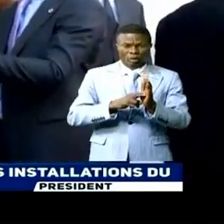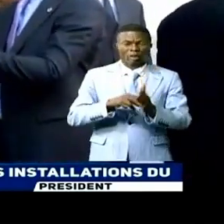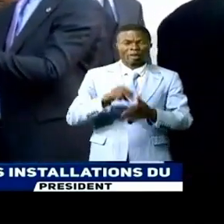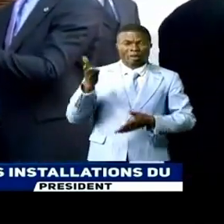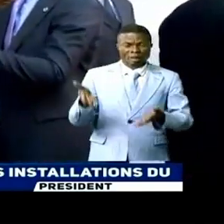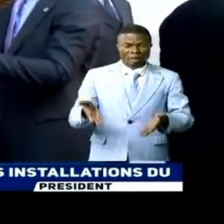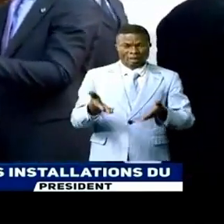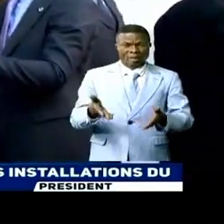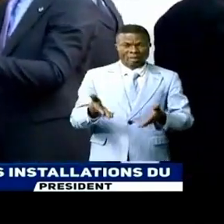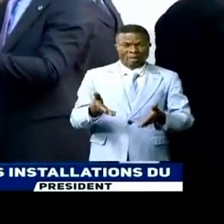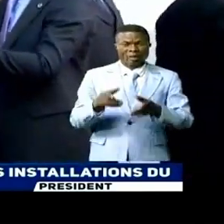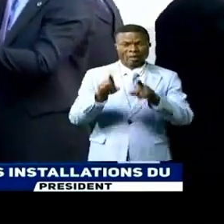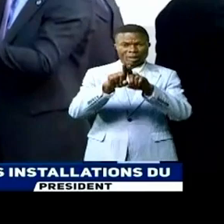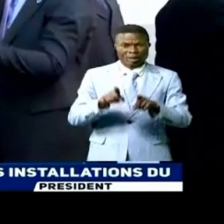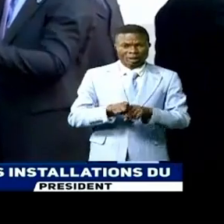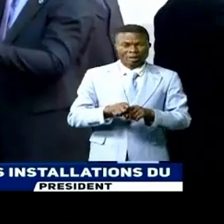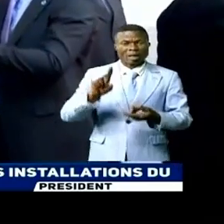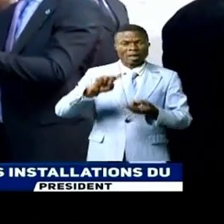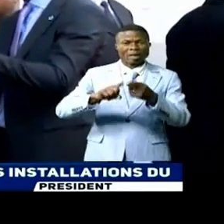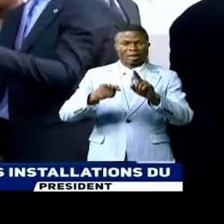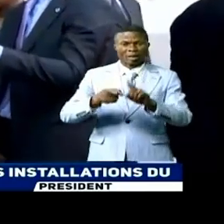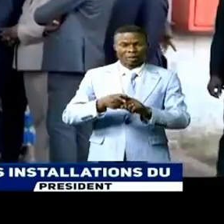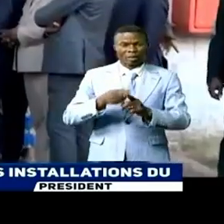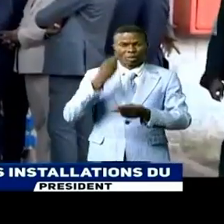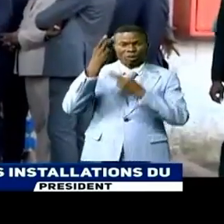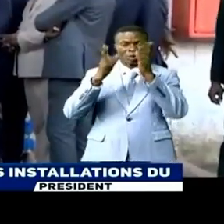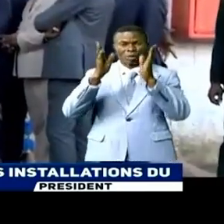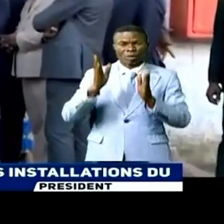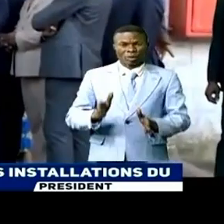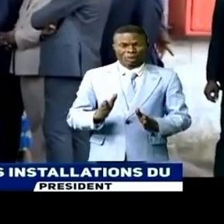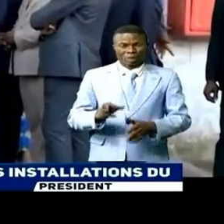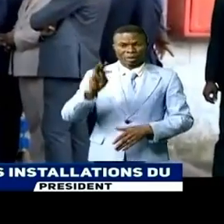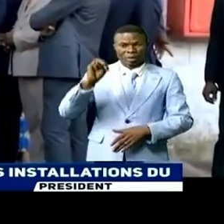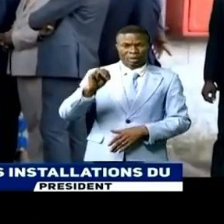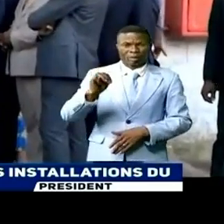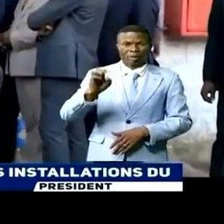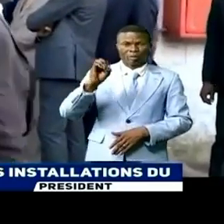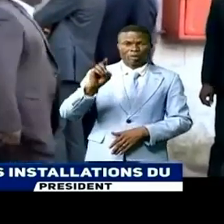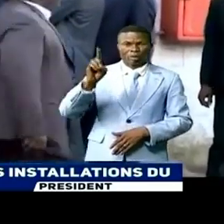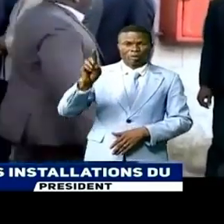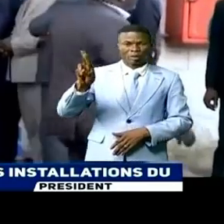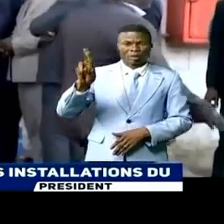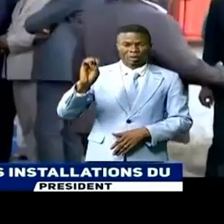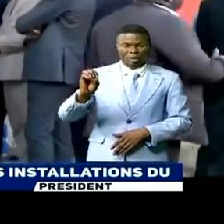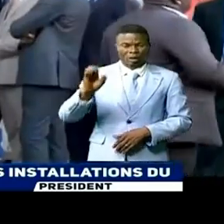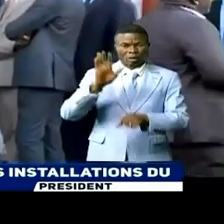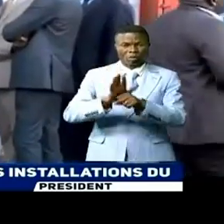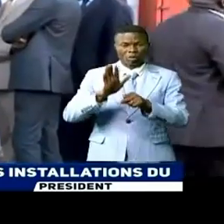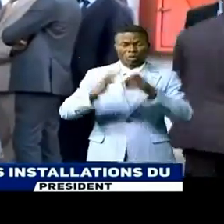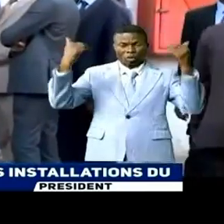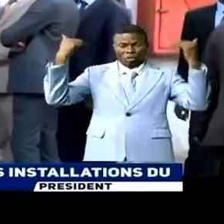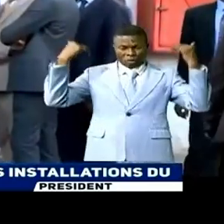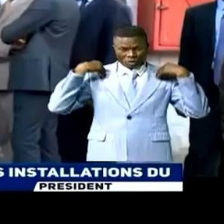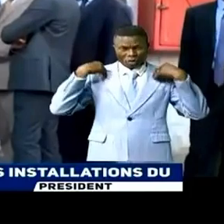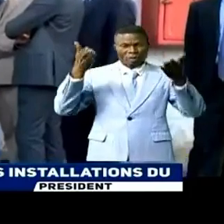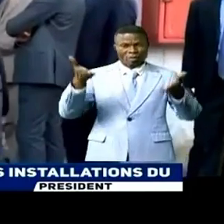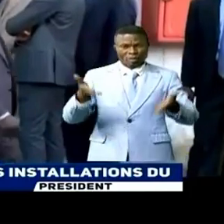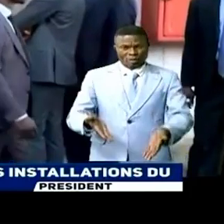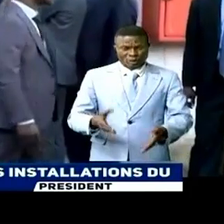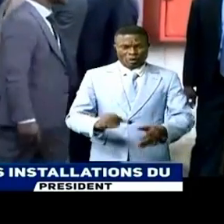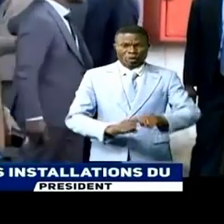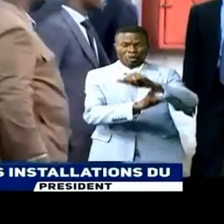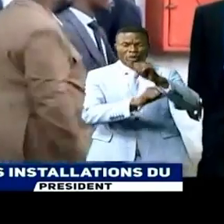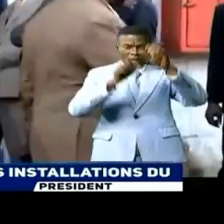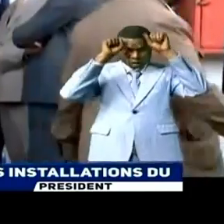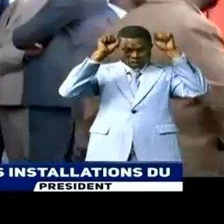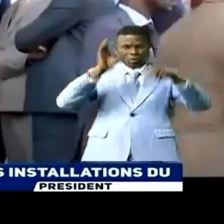katembo et son collègue du tourisme modérons tsimba plusieurs autres officiels ont accompagné le